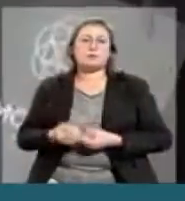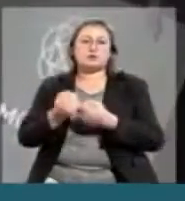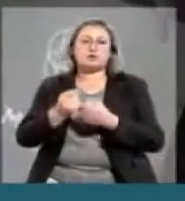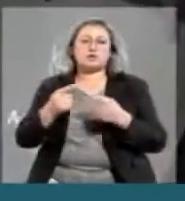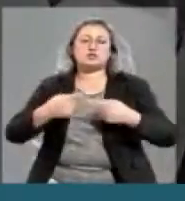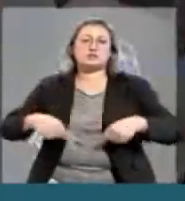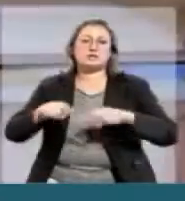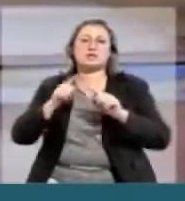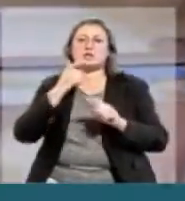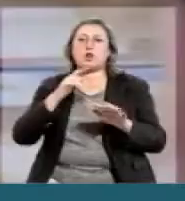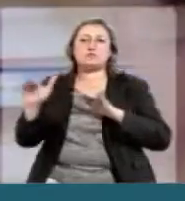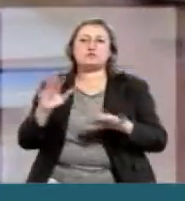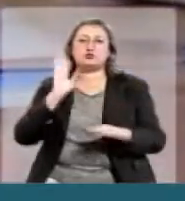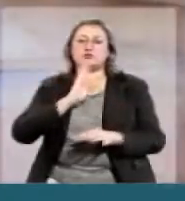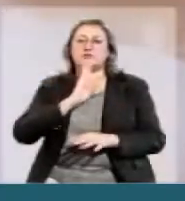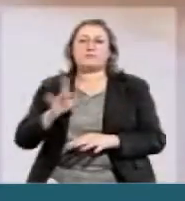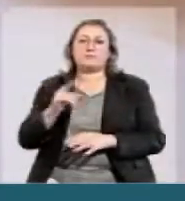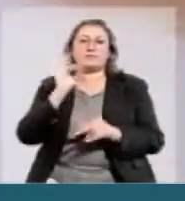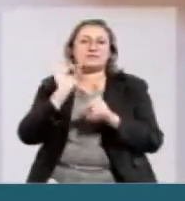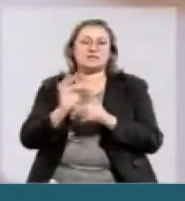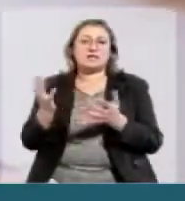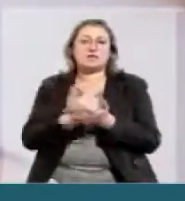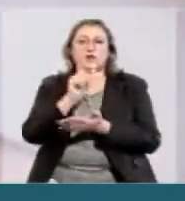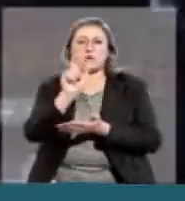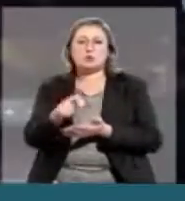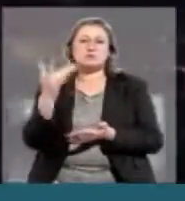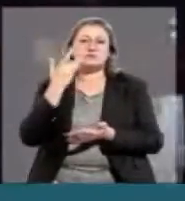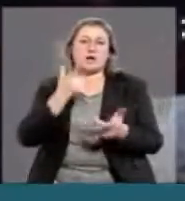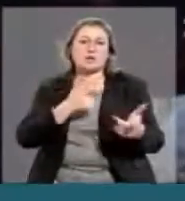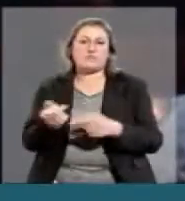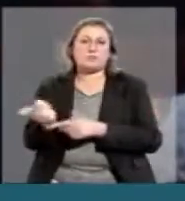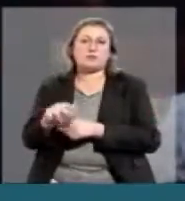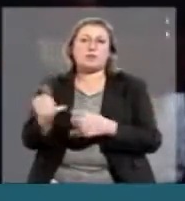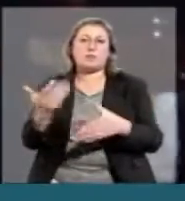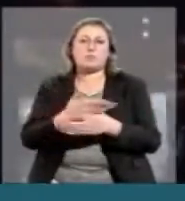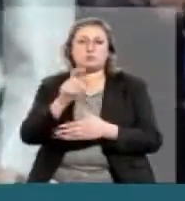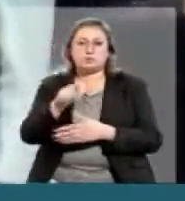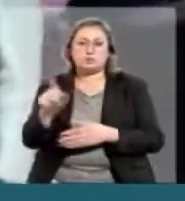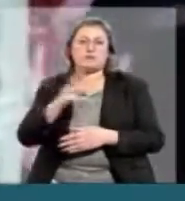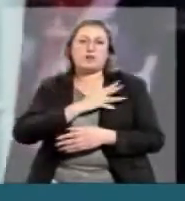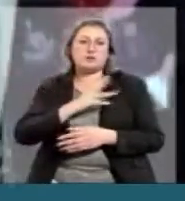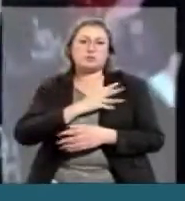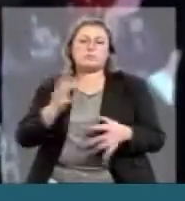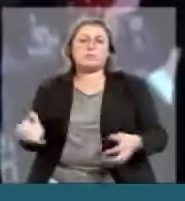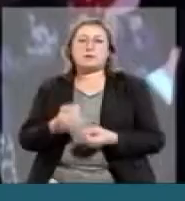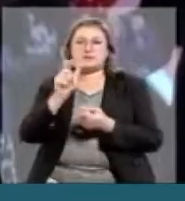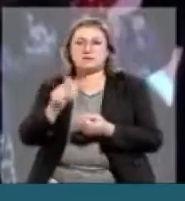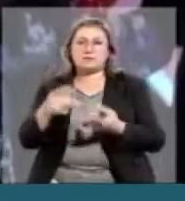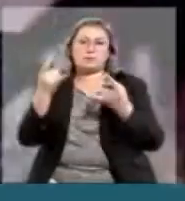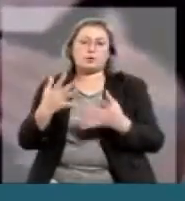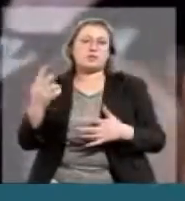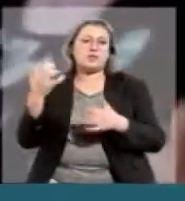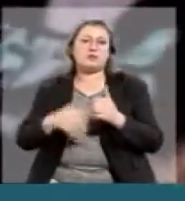поддержке Ассоциации деловых женщин республики. Цель – выявить людей, которые всегда готовы прийти на помощь людям, волонтеры, спасатели и